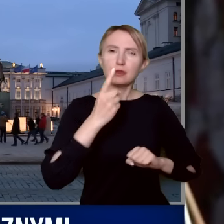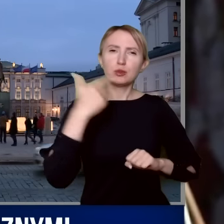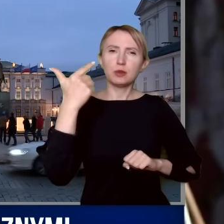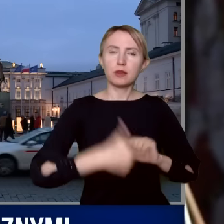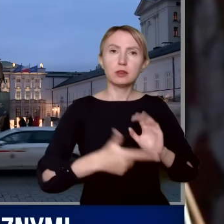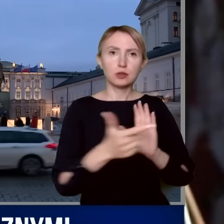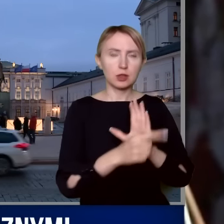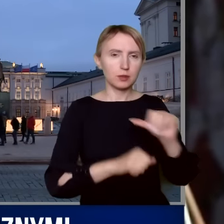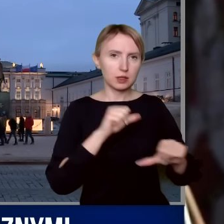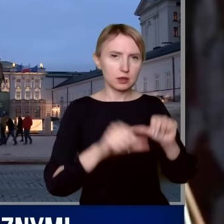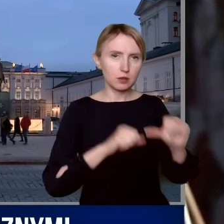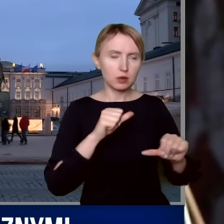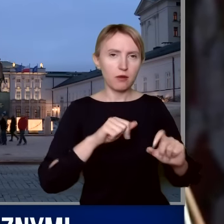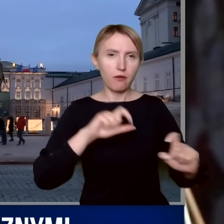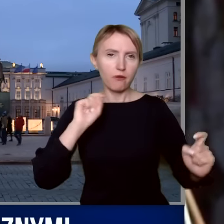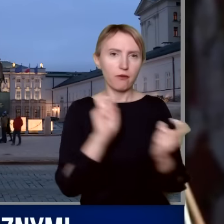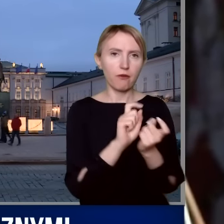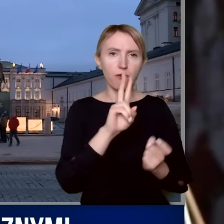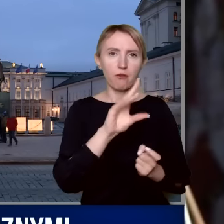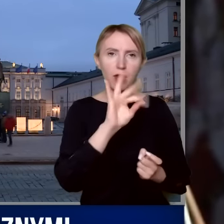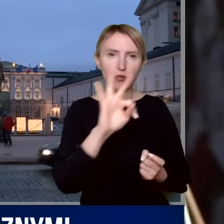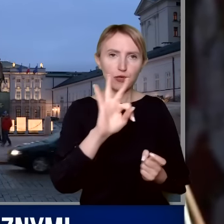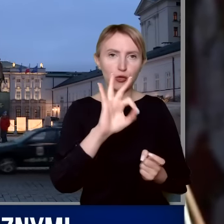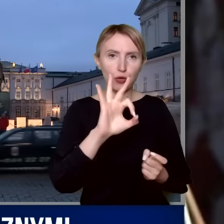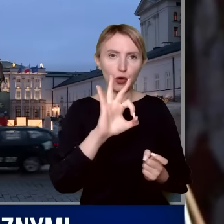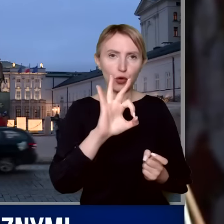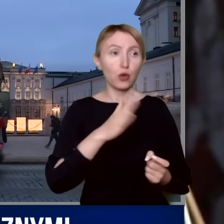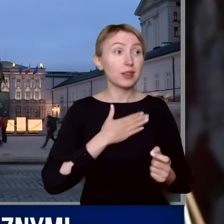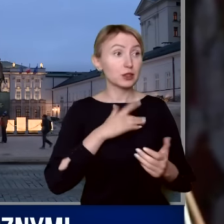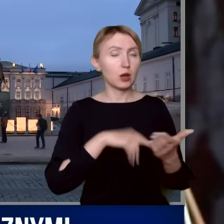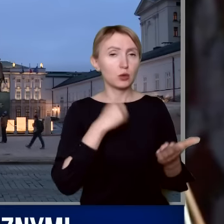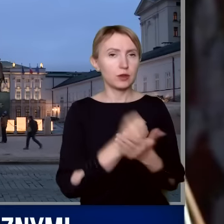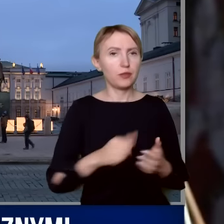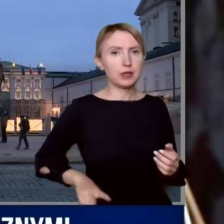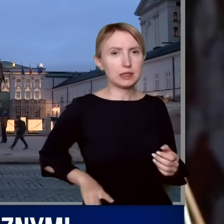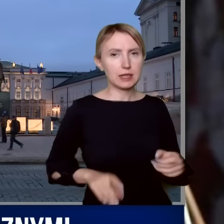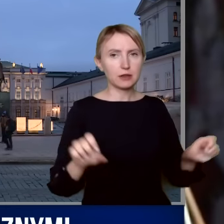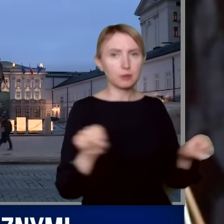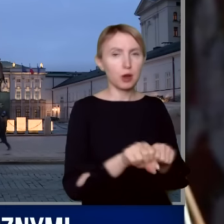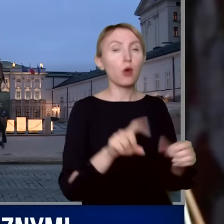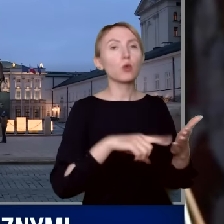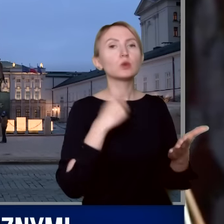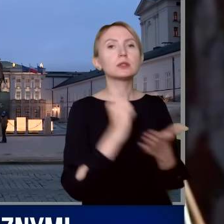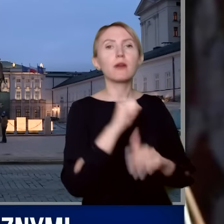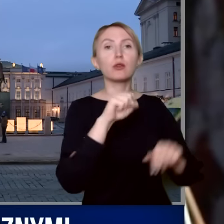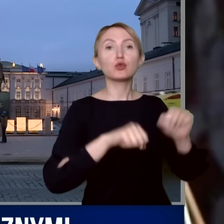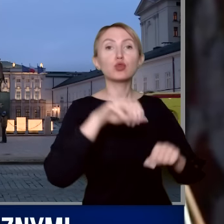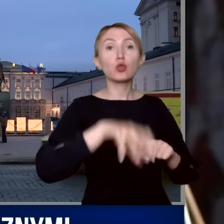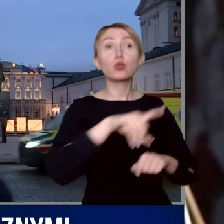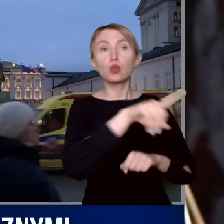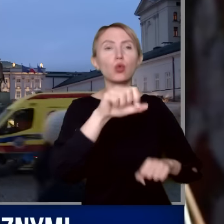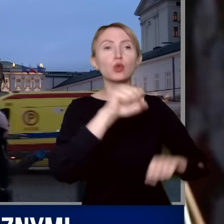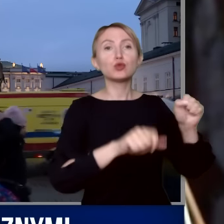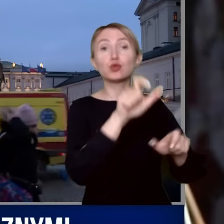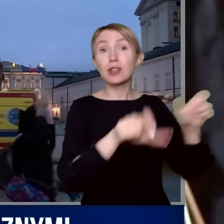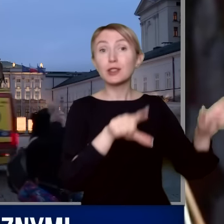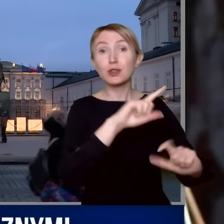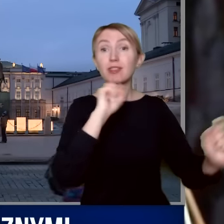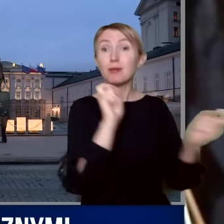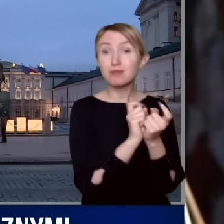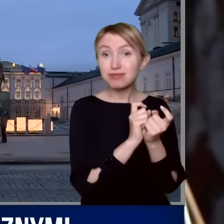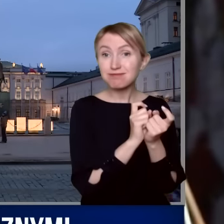2017 roku, wetując nasze ustawy Ministerstwa Sprawiedliwości, ustawy sądowe, ci sędziowie zakwestionowali